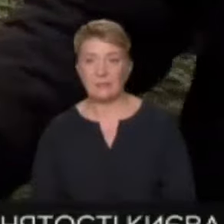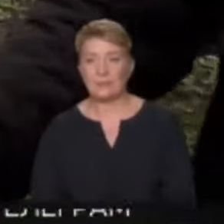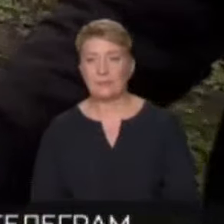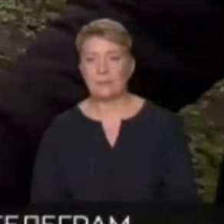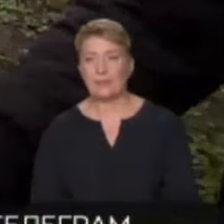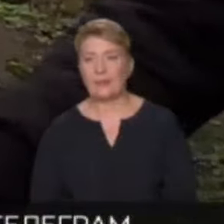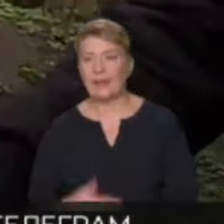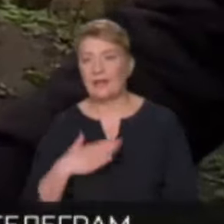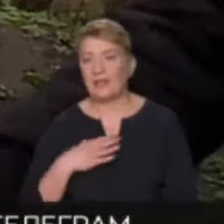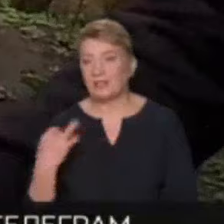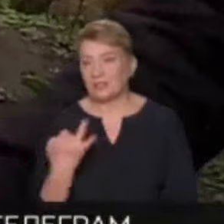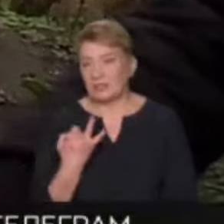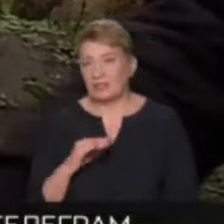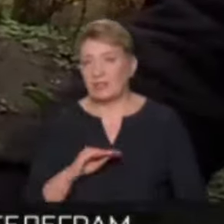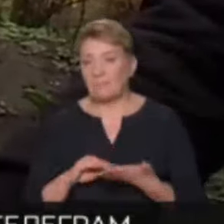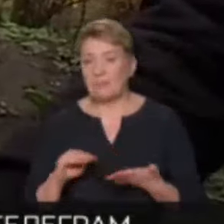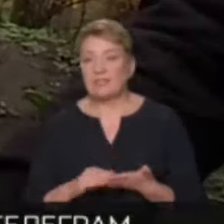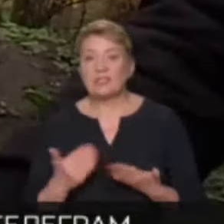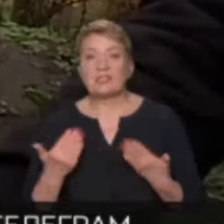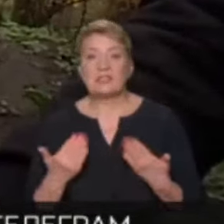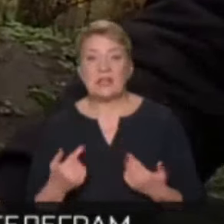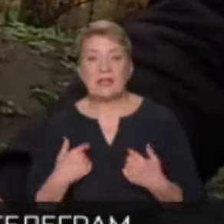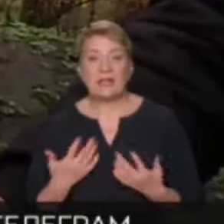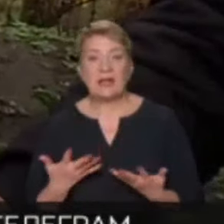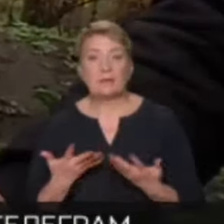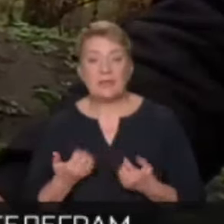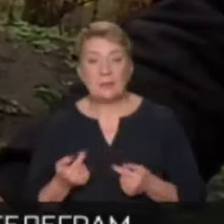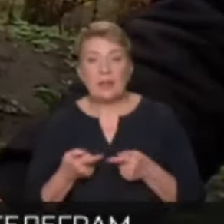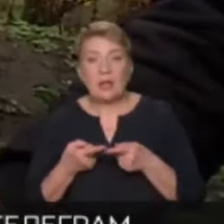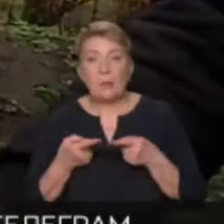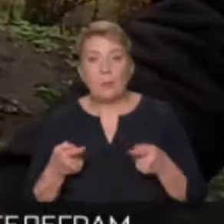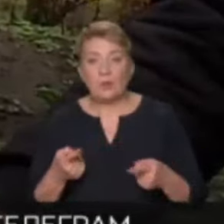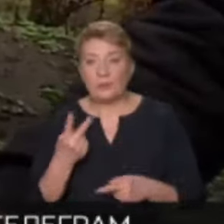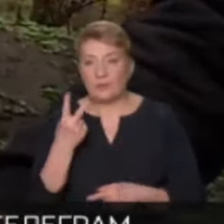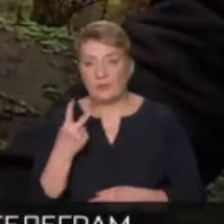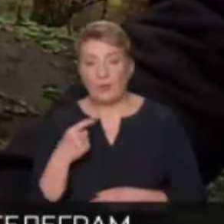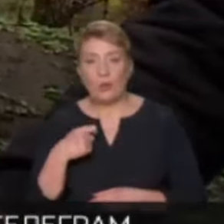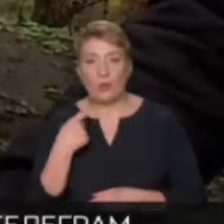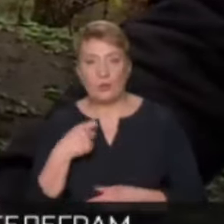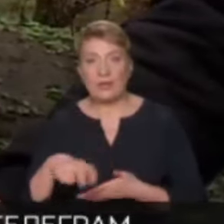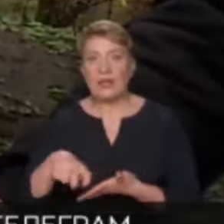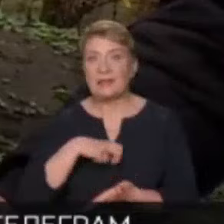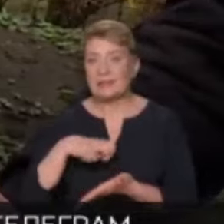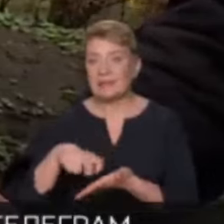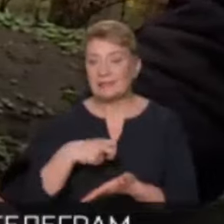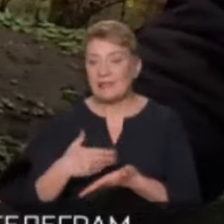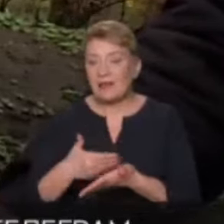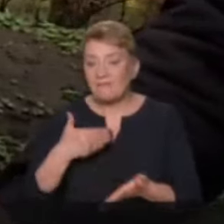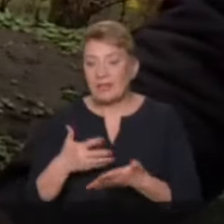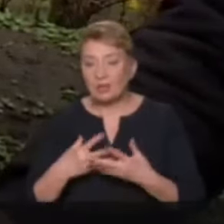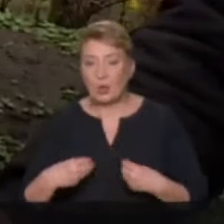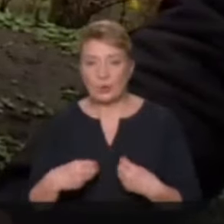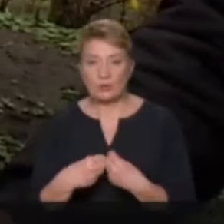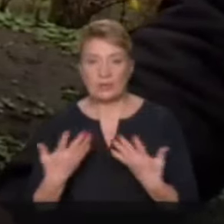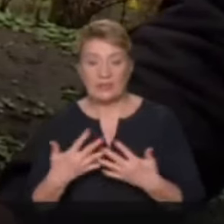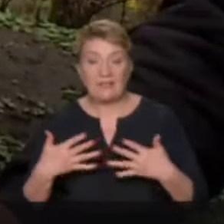Наша історія пишеться зараз, і я отримувала протягом цих 2 років листи від родин, які втратили